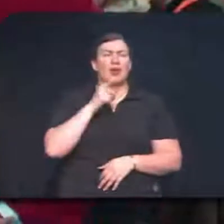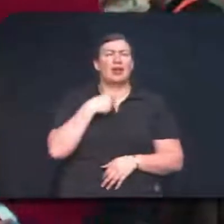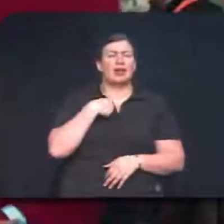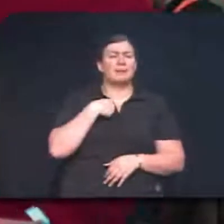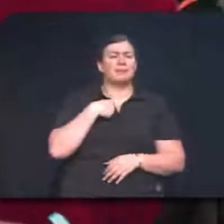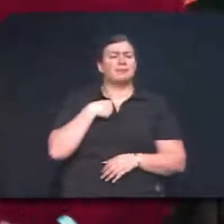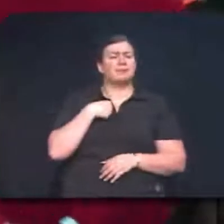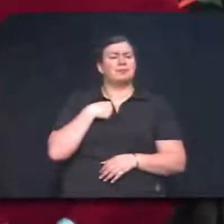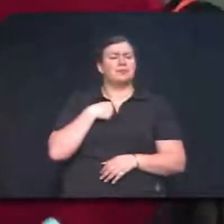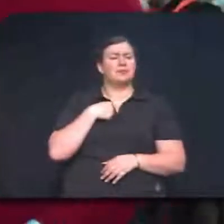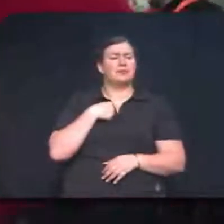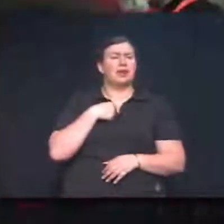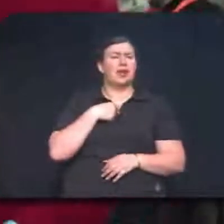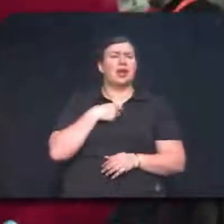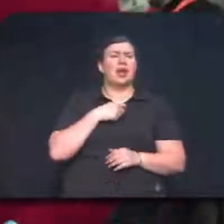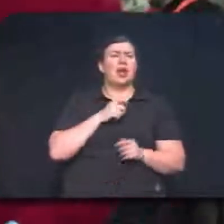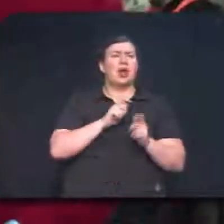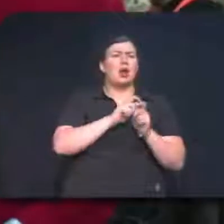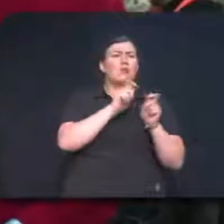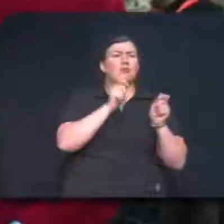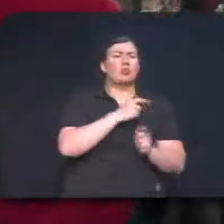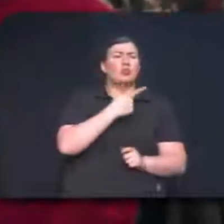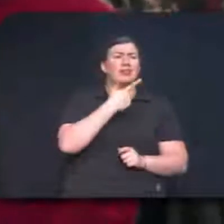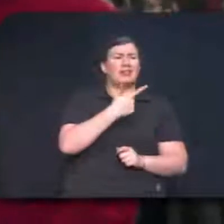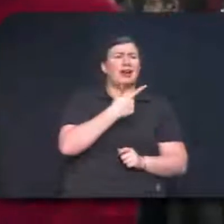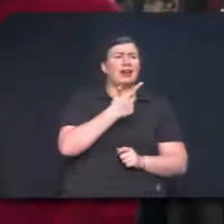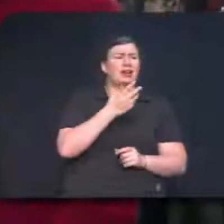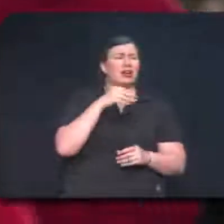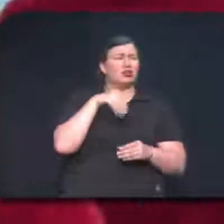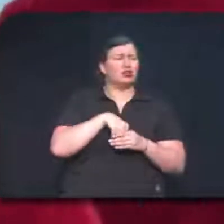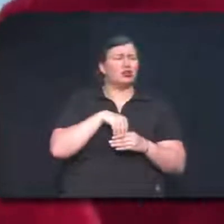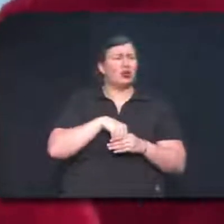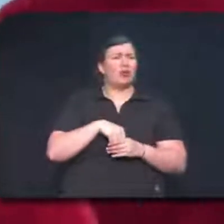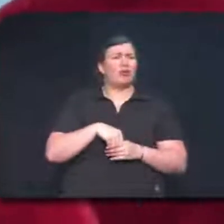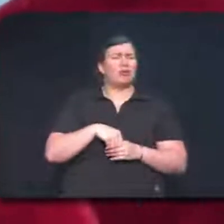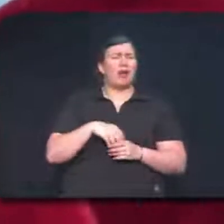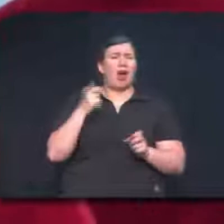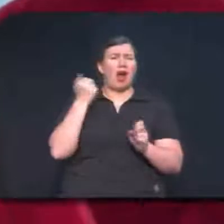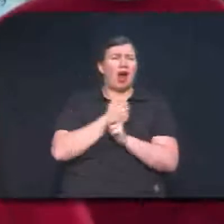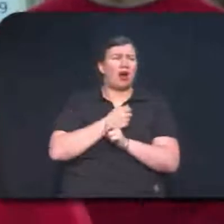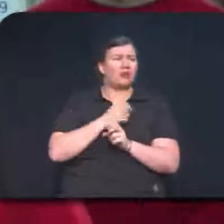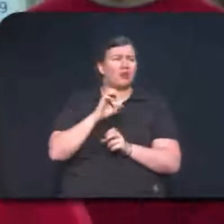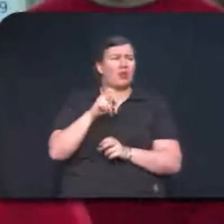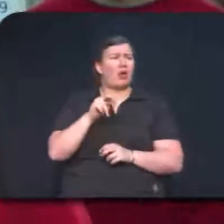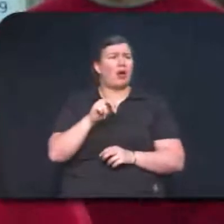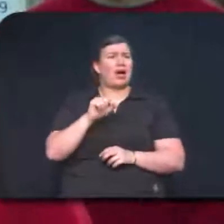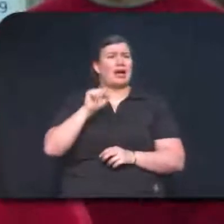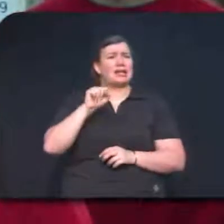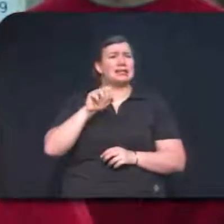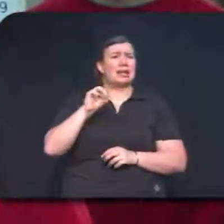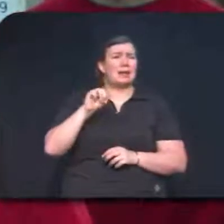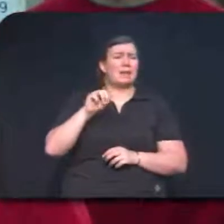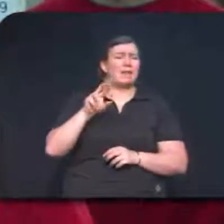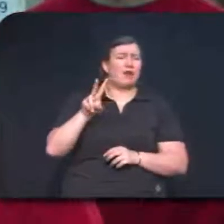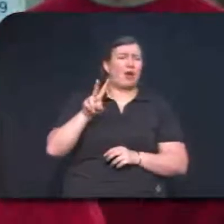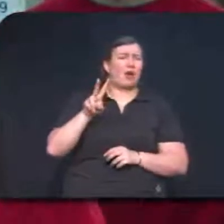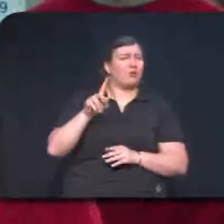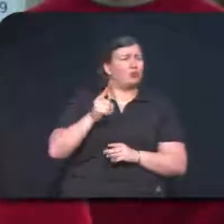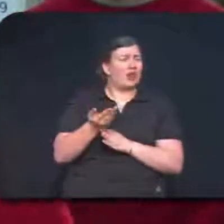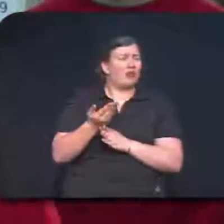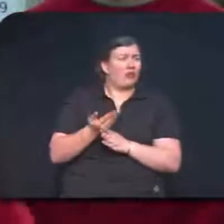Modul 2 ist eigentlich der weitreichende Antrag Hardcore SMV müsste der nicht vorher schon abgestimmt werden